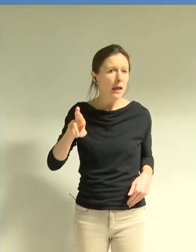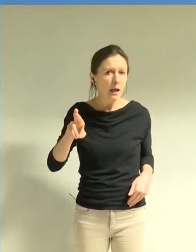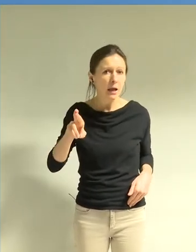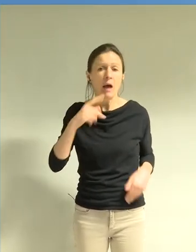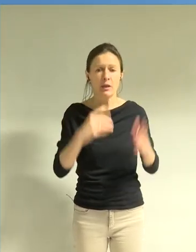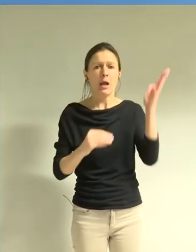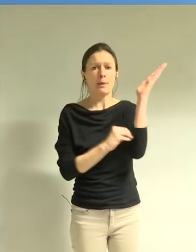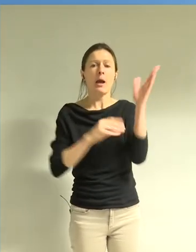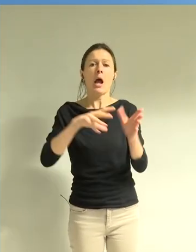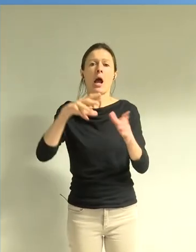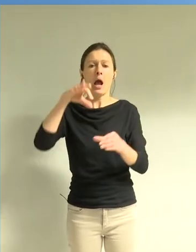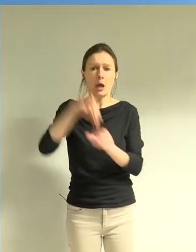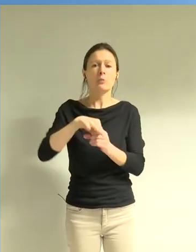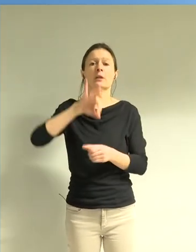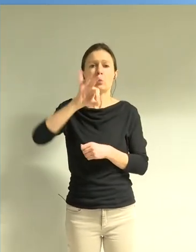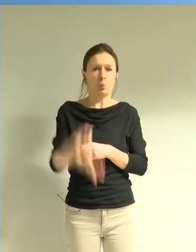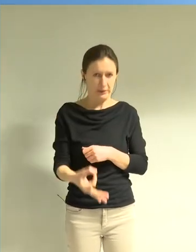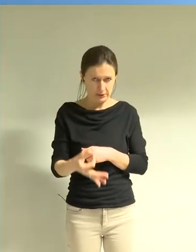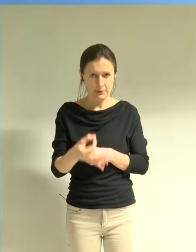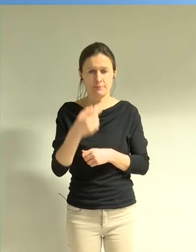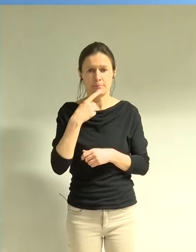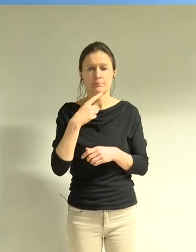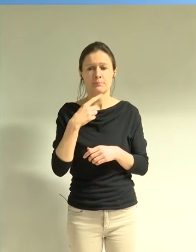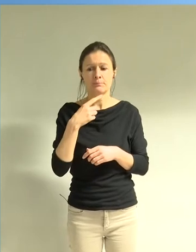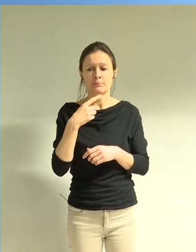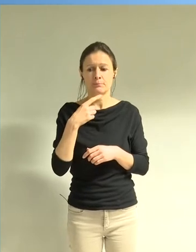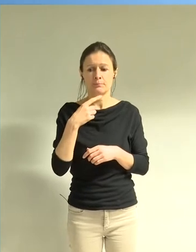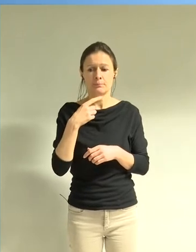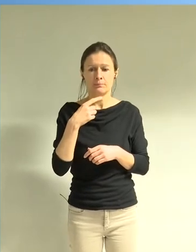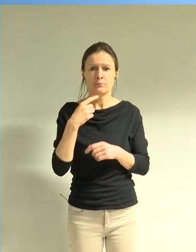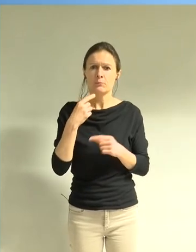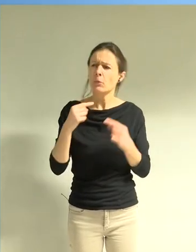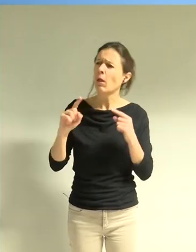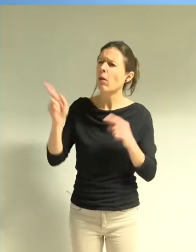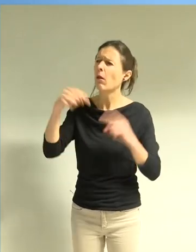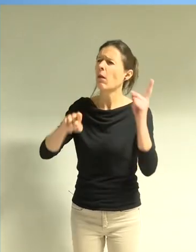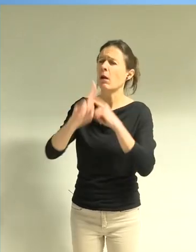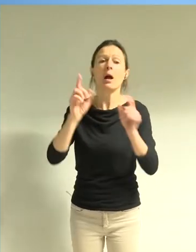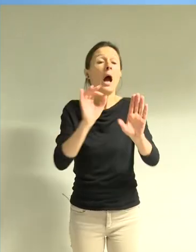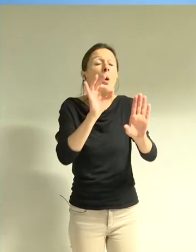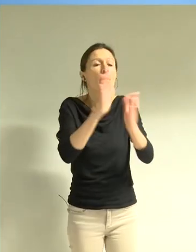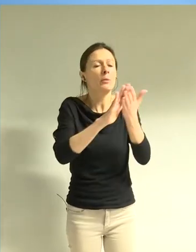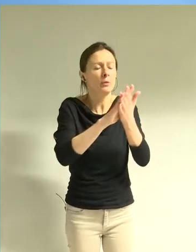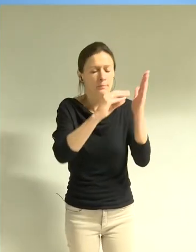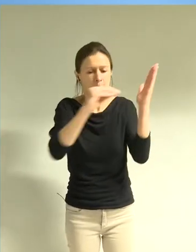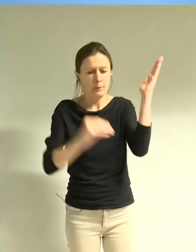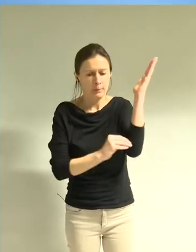donc adopté je mets aux voix le veut a eu d'amendements de même seuls à ce qu'ils